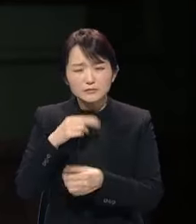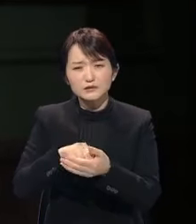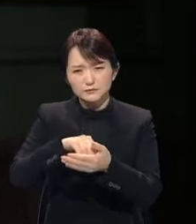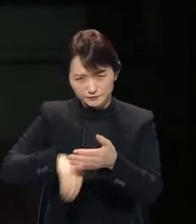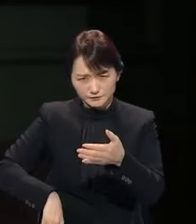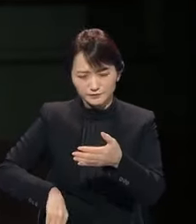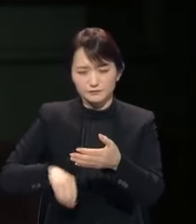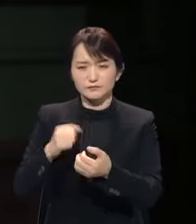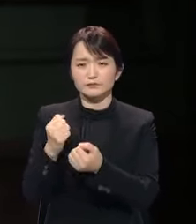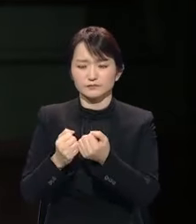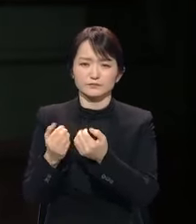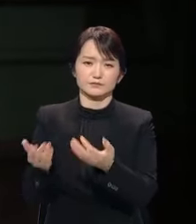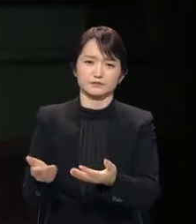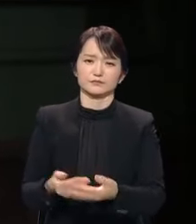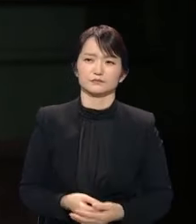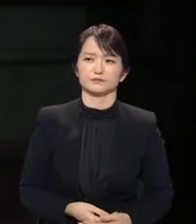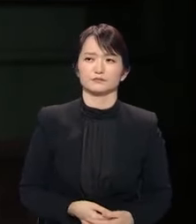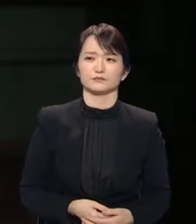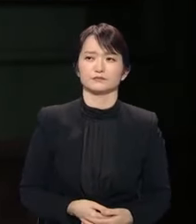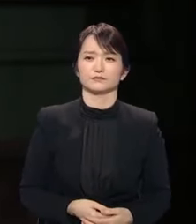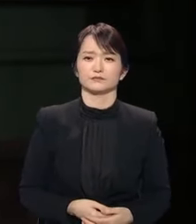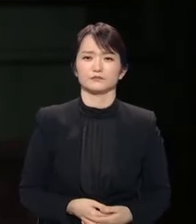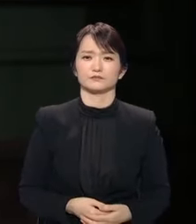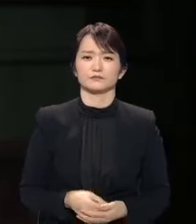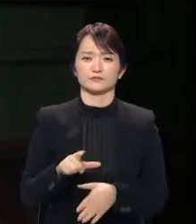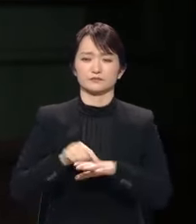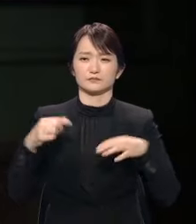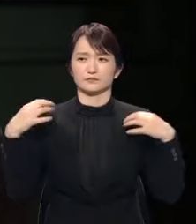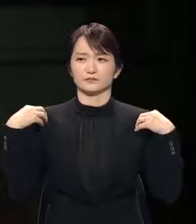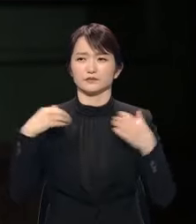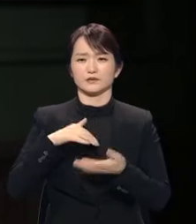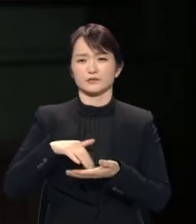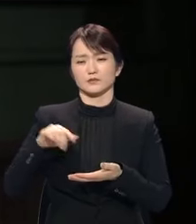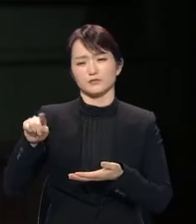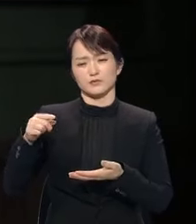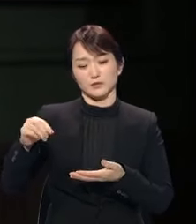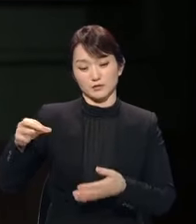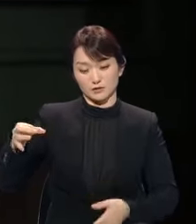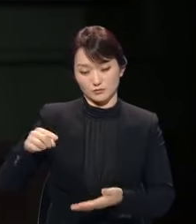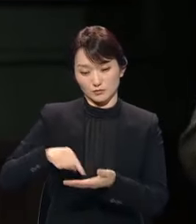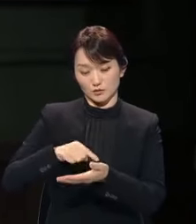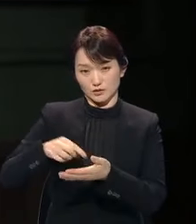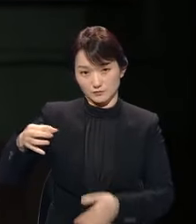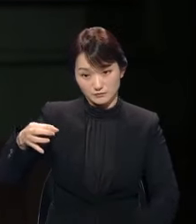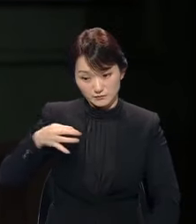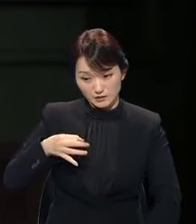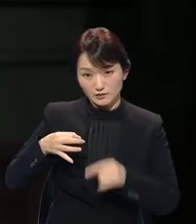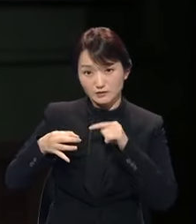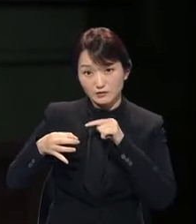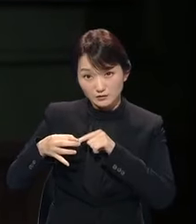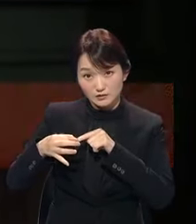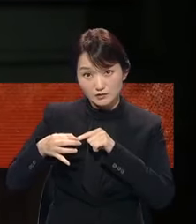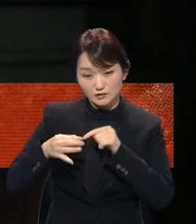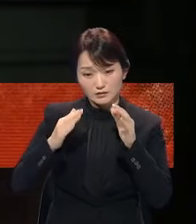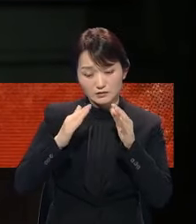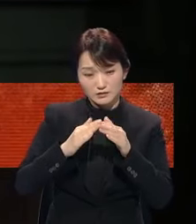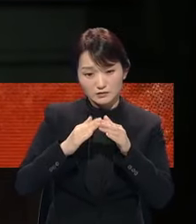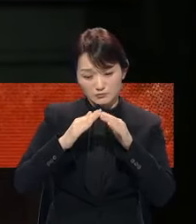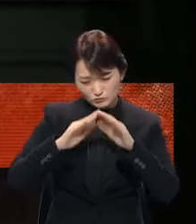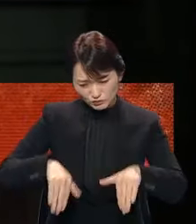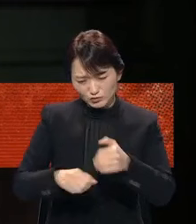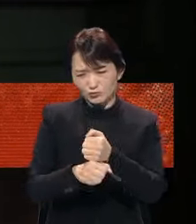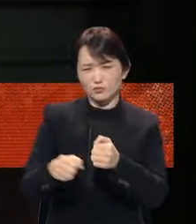겁니다. 이렇게 설명을 했다는 겁니다. 어쨌든 지자체에 몇백만 원 보상을 받기는 하기로 했는데 그 돈으로는 무너진 집 복구하기에는